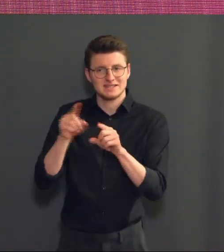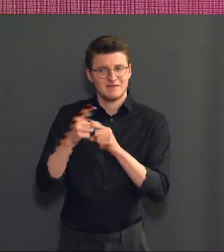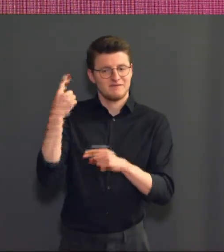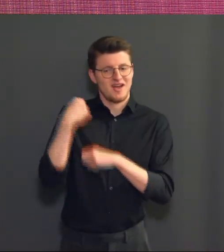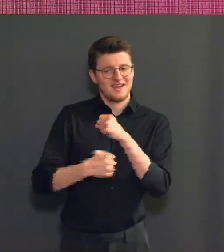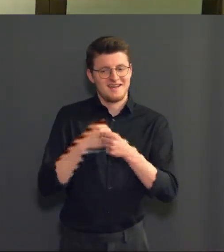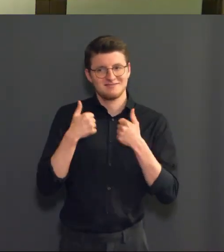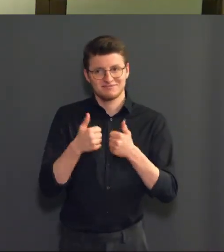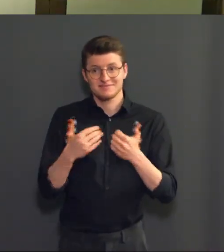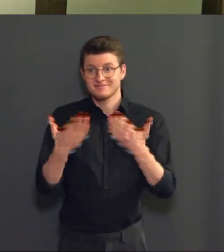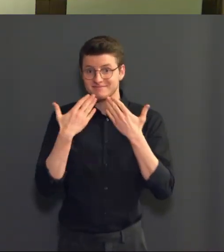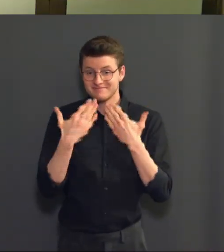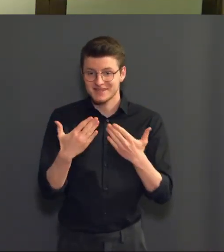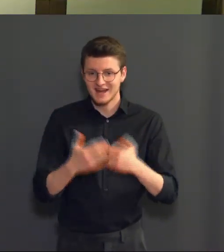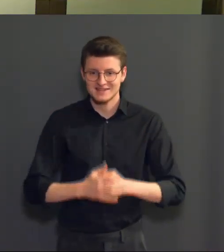u.